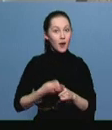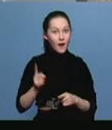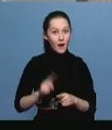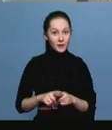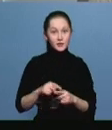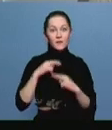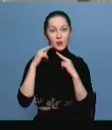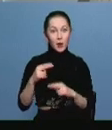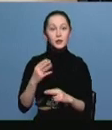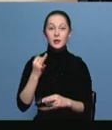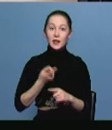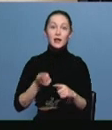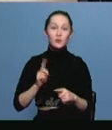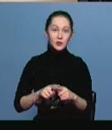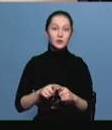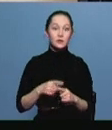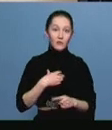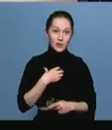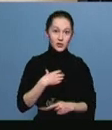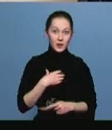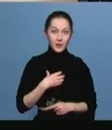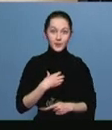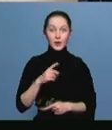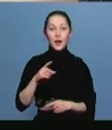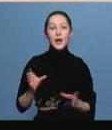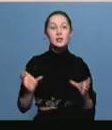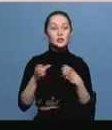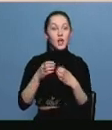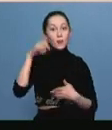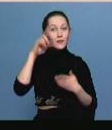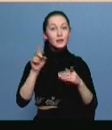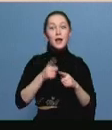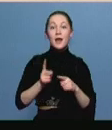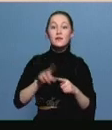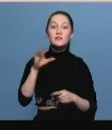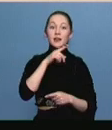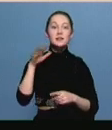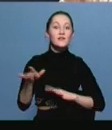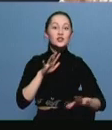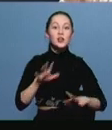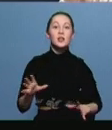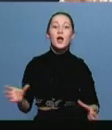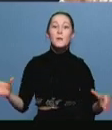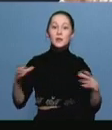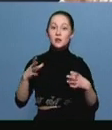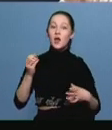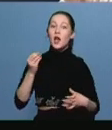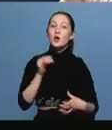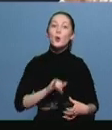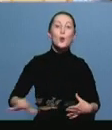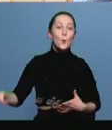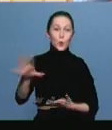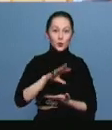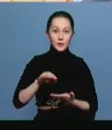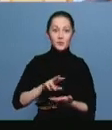вот принципиальное отличие. В региональном штабе юноармейцев уверены, это всероссийское движение скоро подхватит вся республика. В